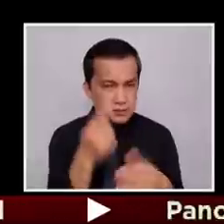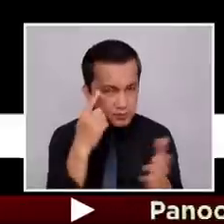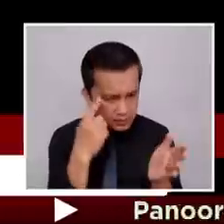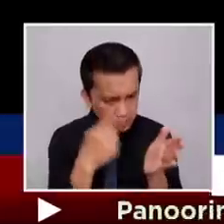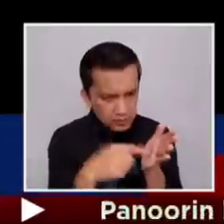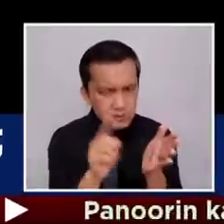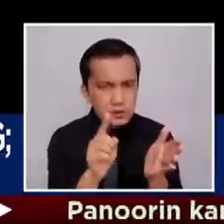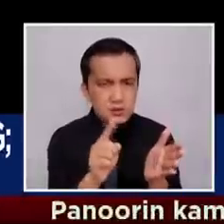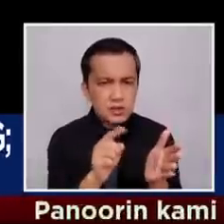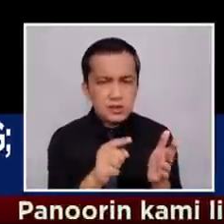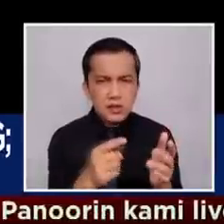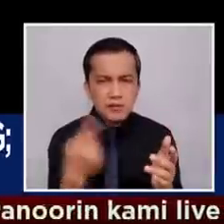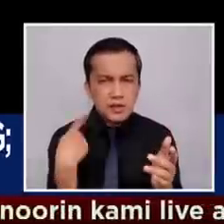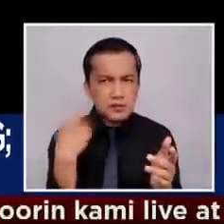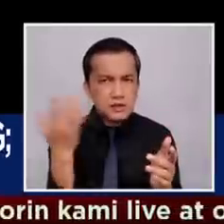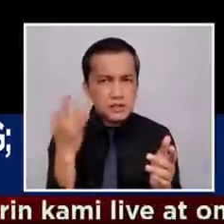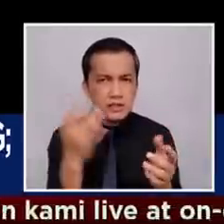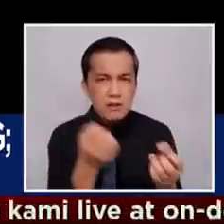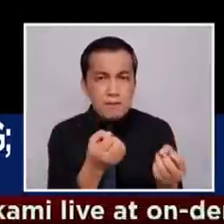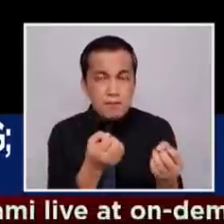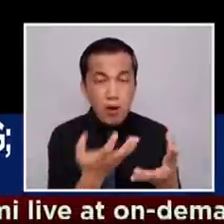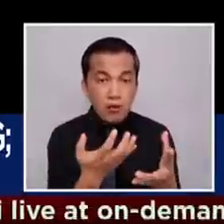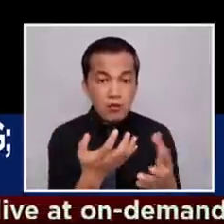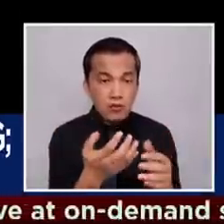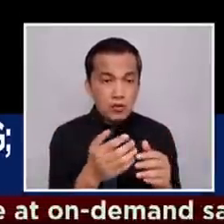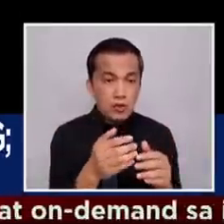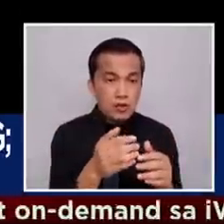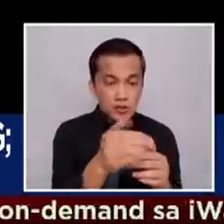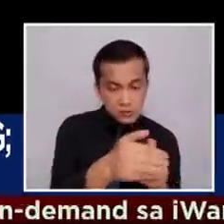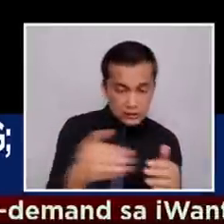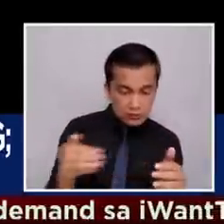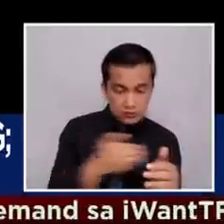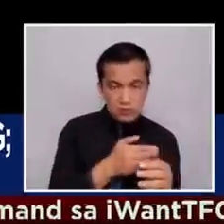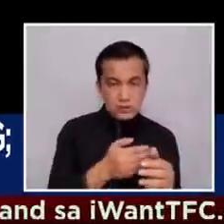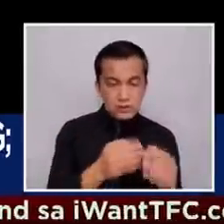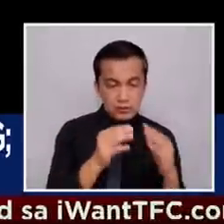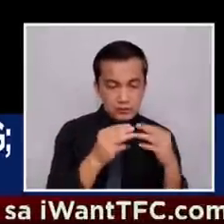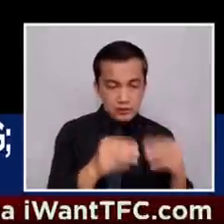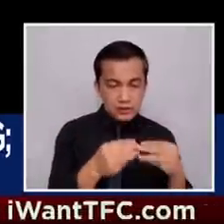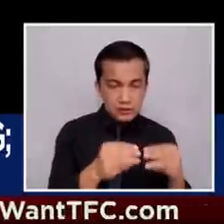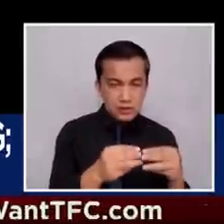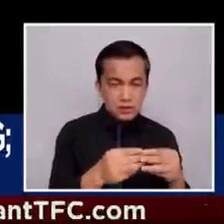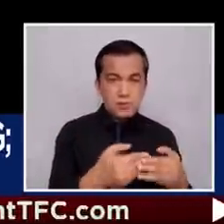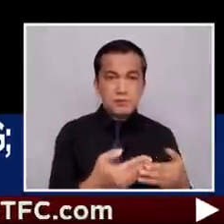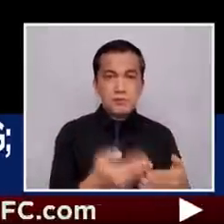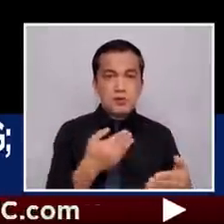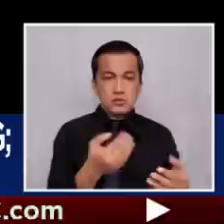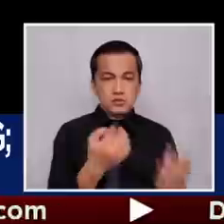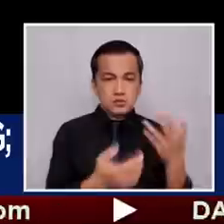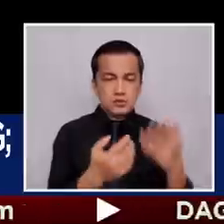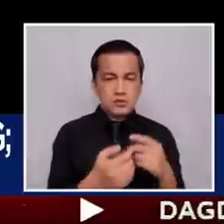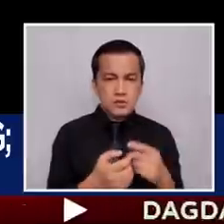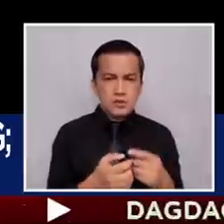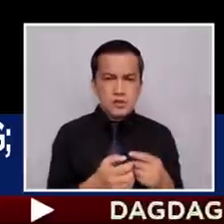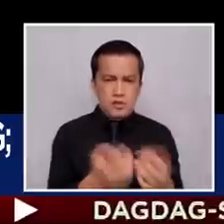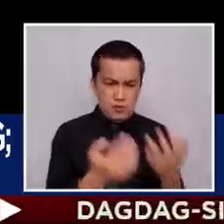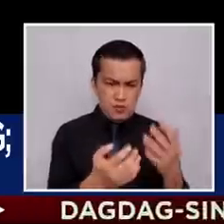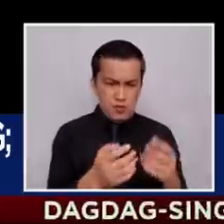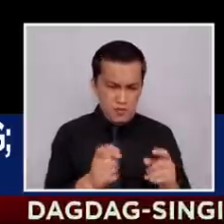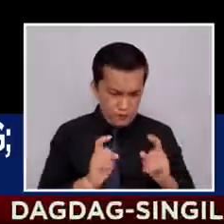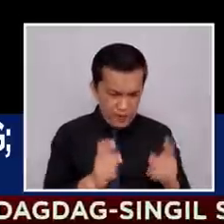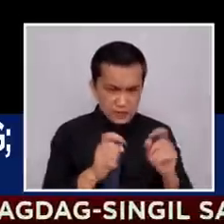may narinig na pagsabog mula sa likod ng palengke bago nagsimula ang sunog. Mabilis na kumalat ang apoy dahil sa